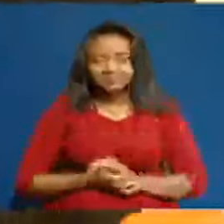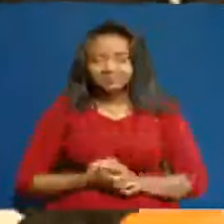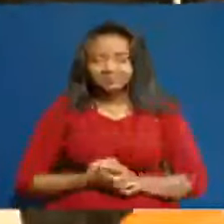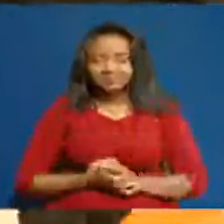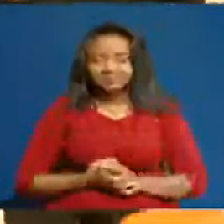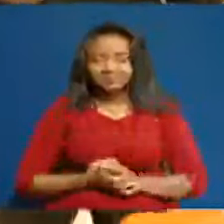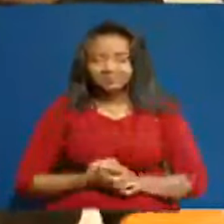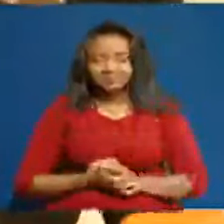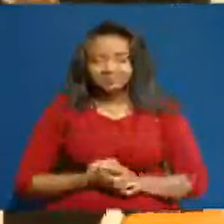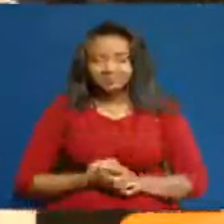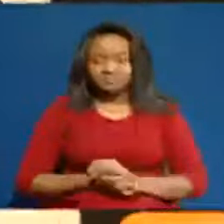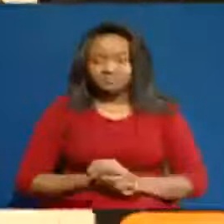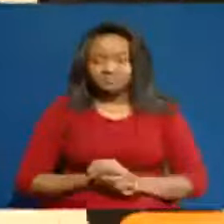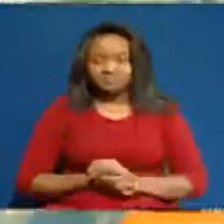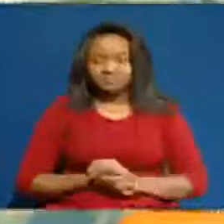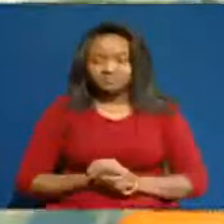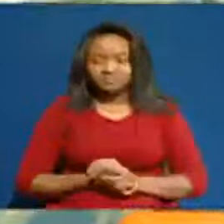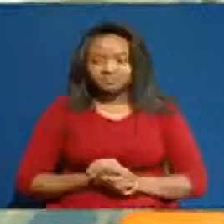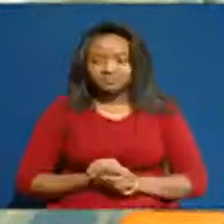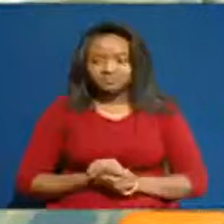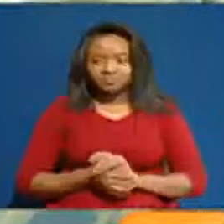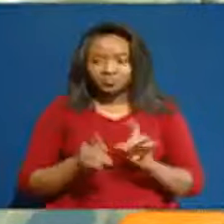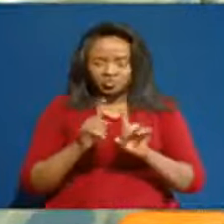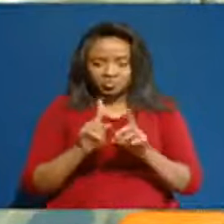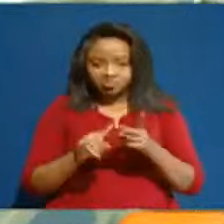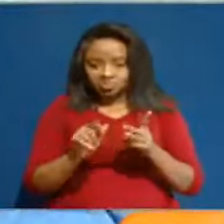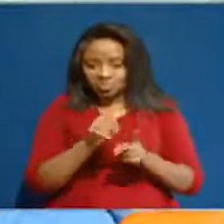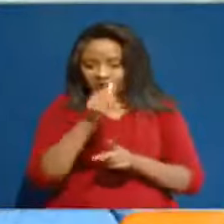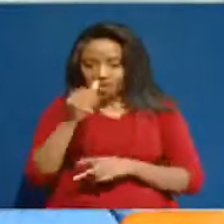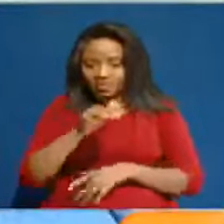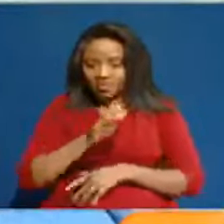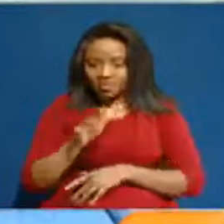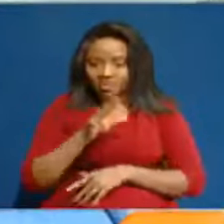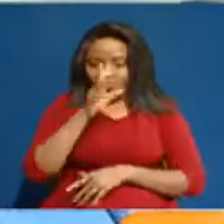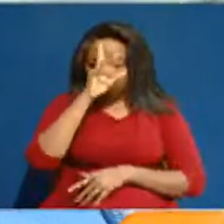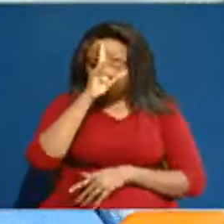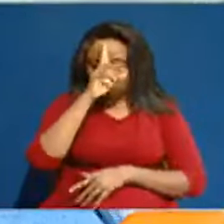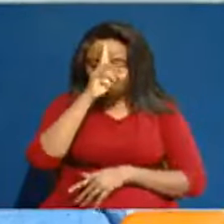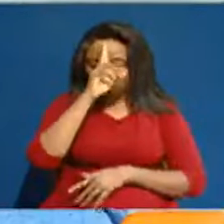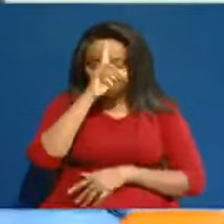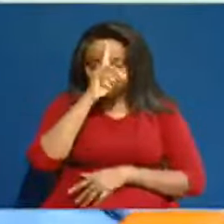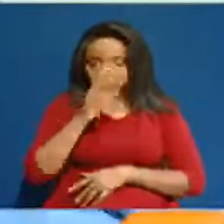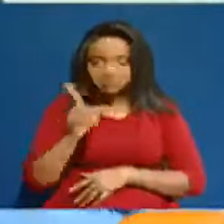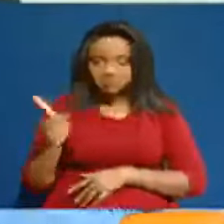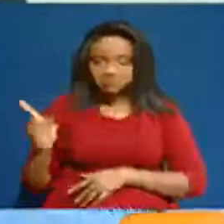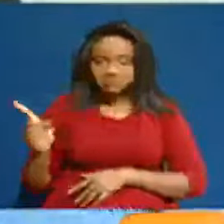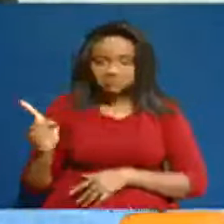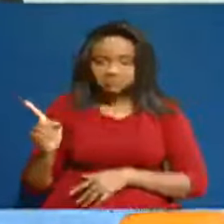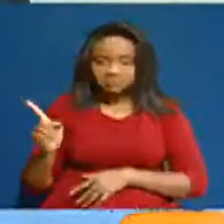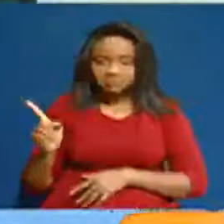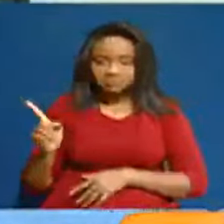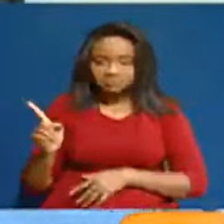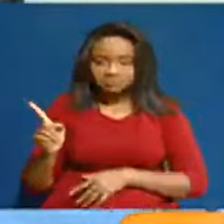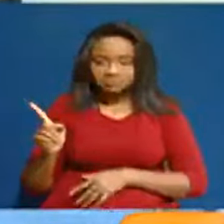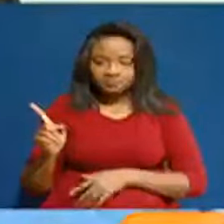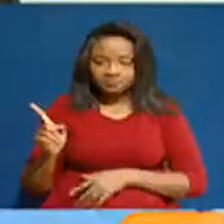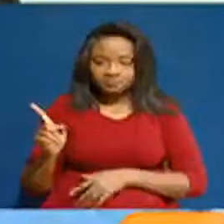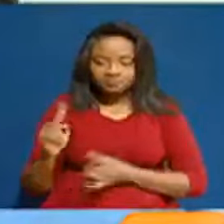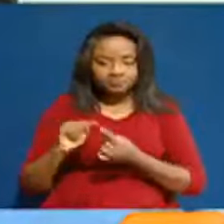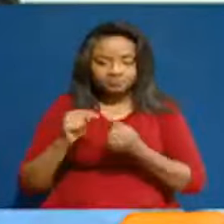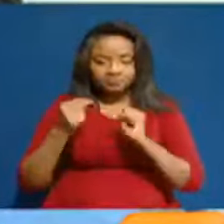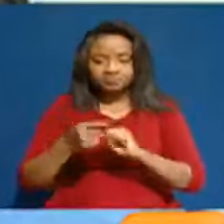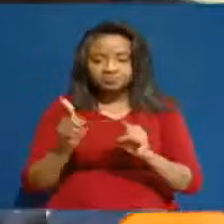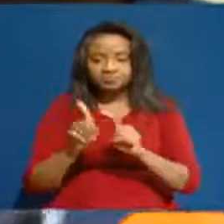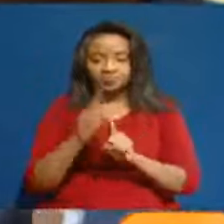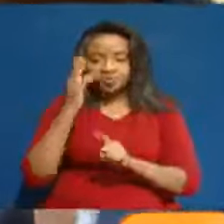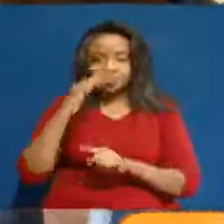David Maina kujeruhiwa vibaya, pia afisa mwingine wa kike Constable Mildred Emoit Elisha yuko kando yake na majeraha ya